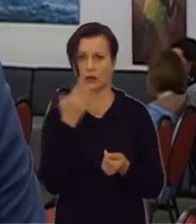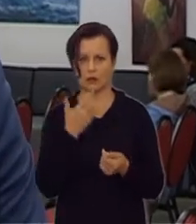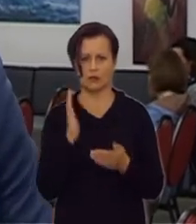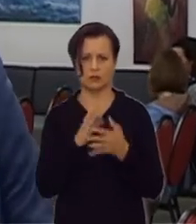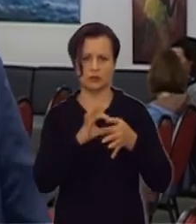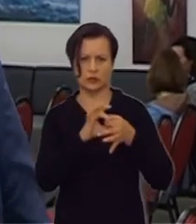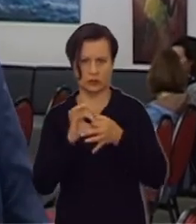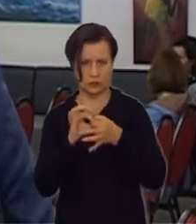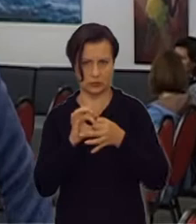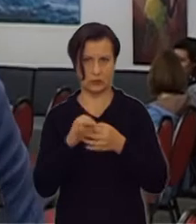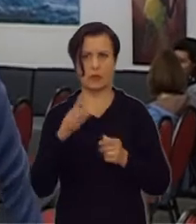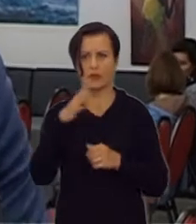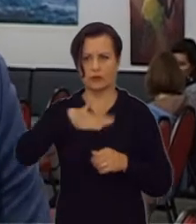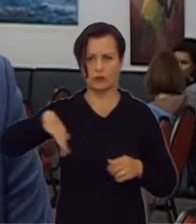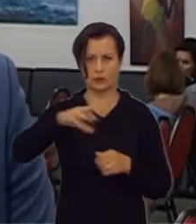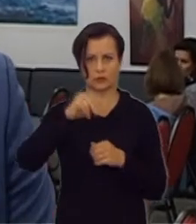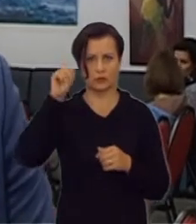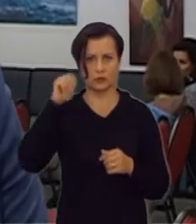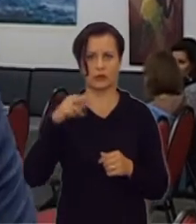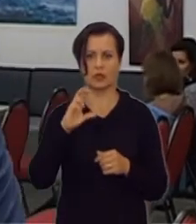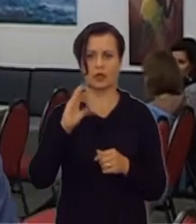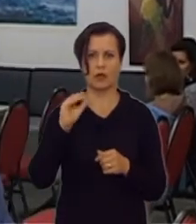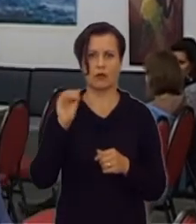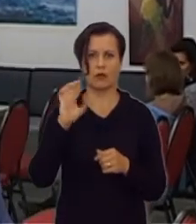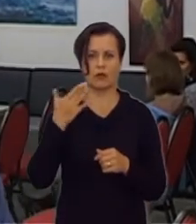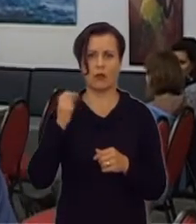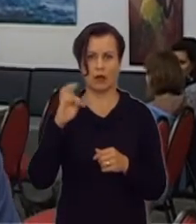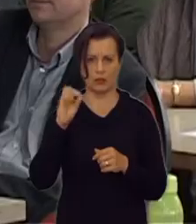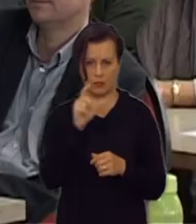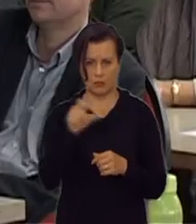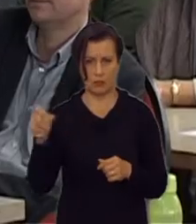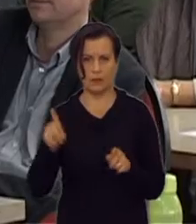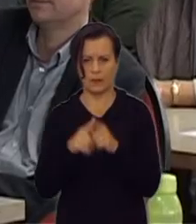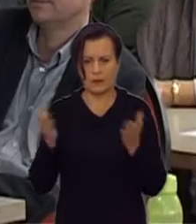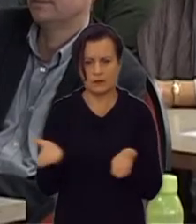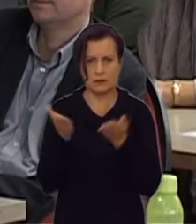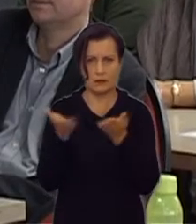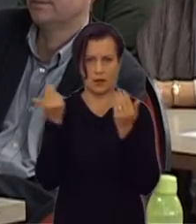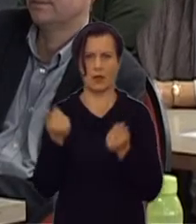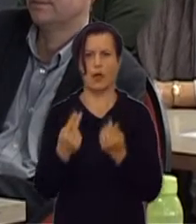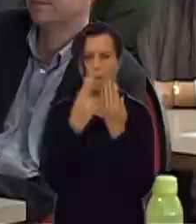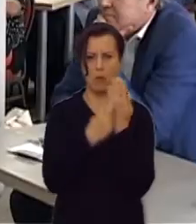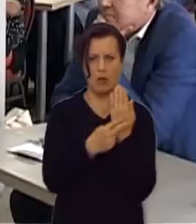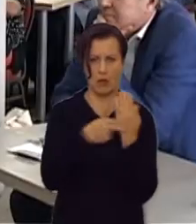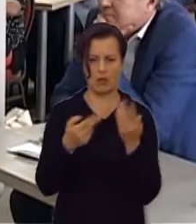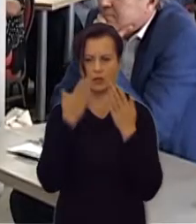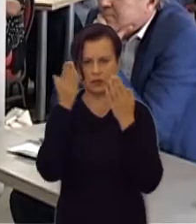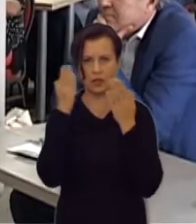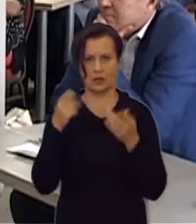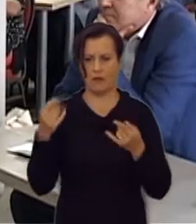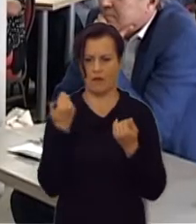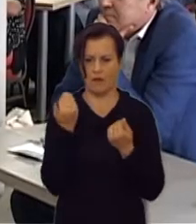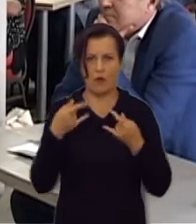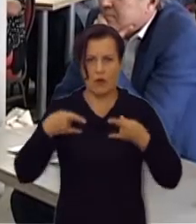tamprus. Yra visuotinai žinoma tiesa, kad reformatai skatina skaityti Bibliją savo gimtąją kalbą. Yra žinoma, kad iš